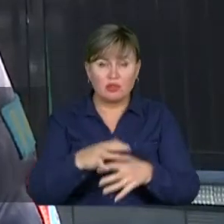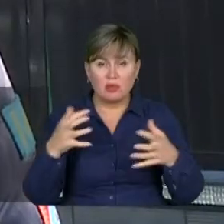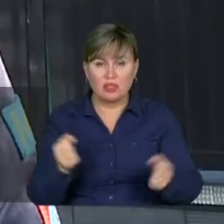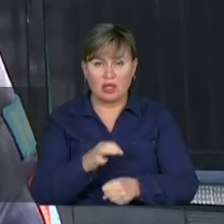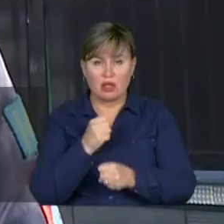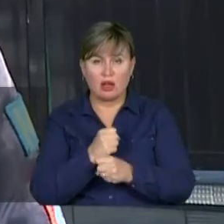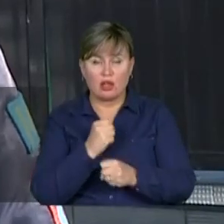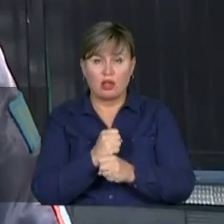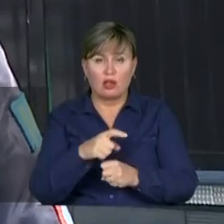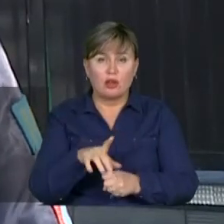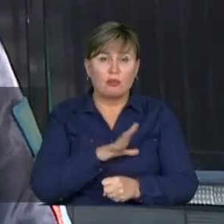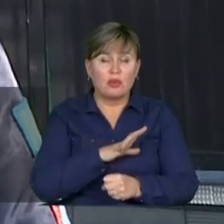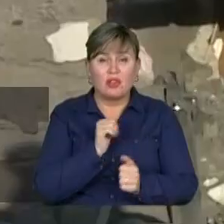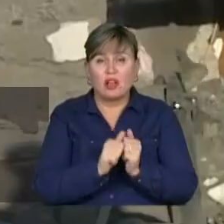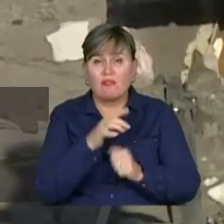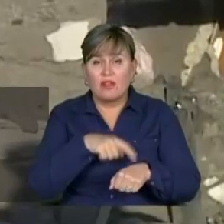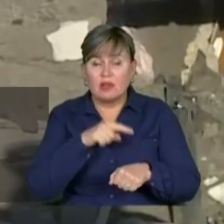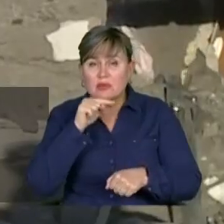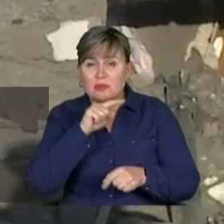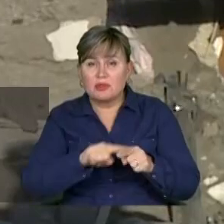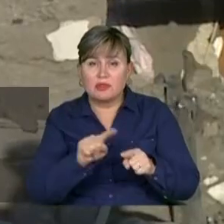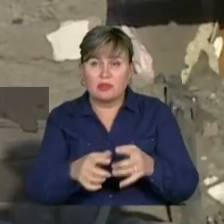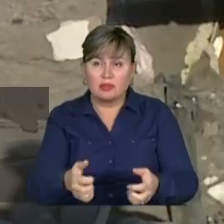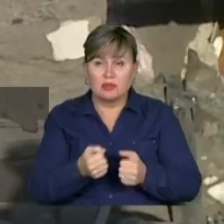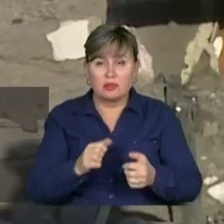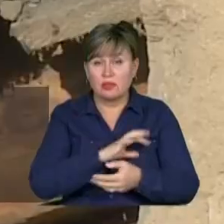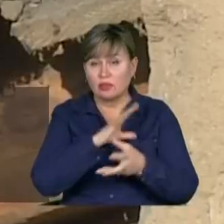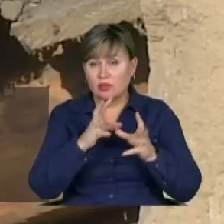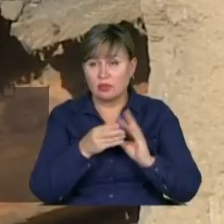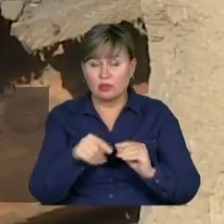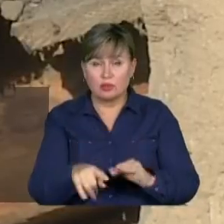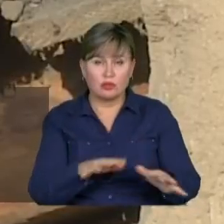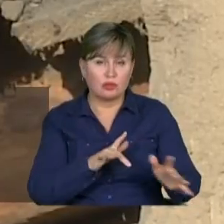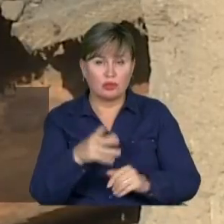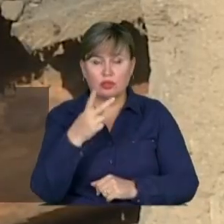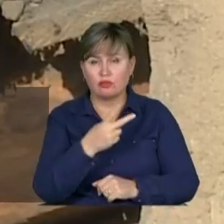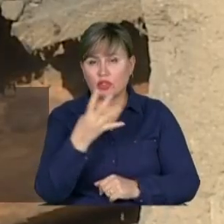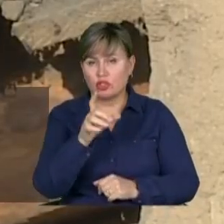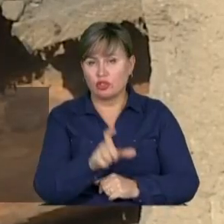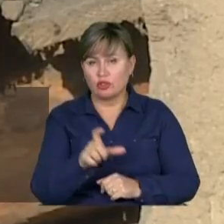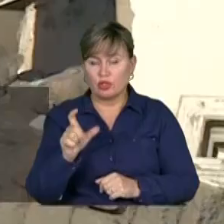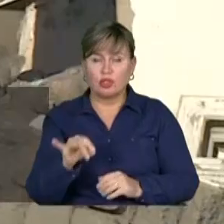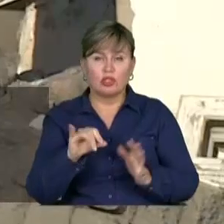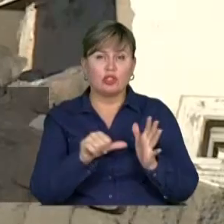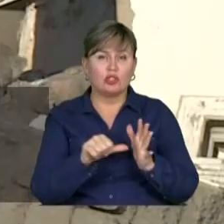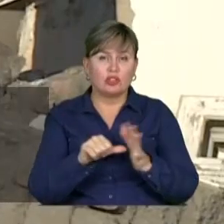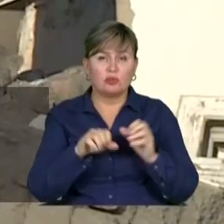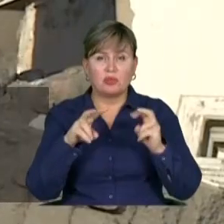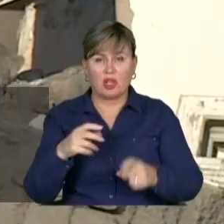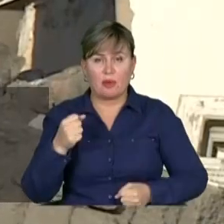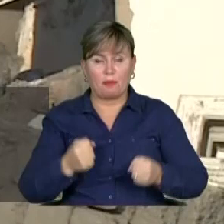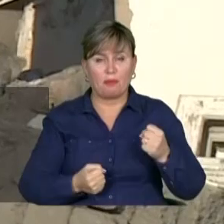работы. На счету была каждая секунда. Всего в ликвидации последствий взрыва задействовали 24 человека и 6 единиц